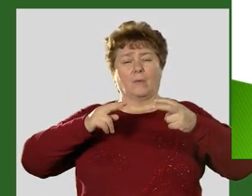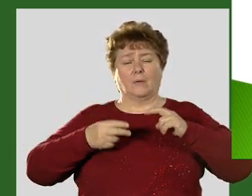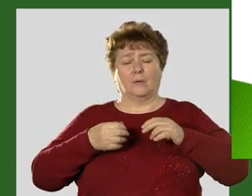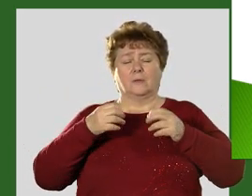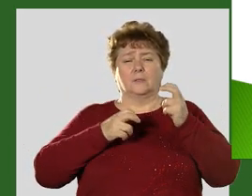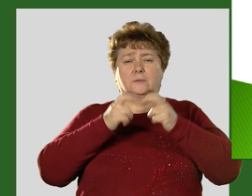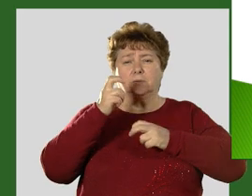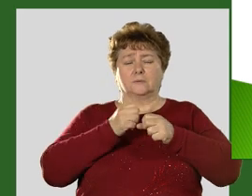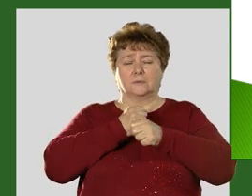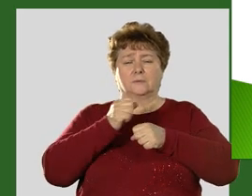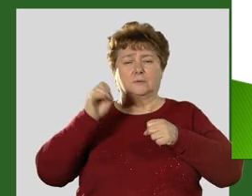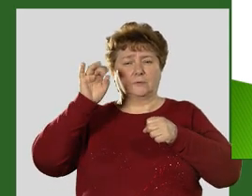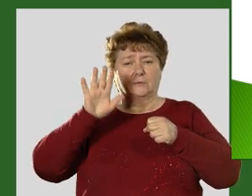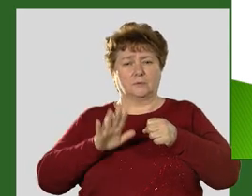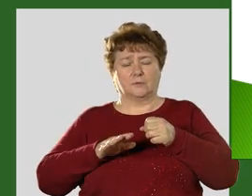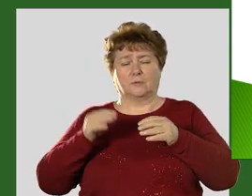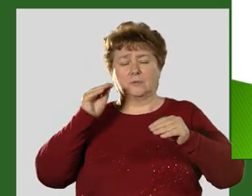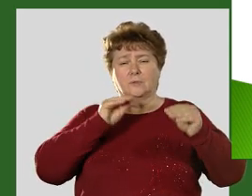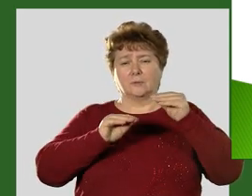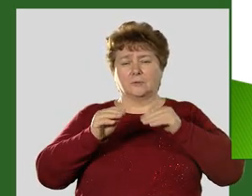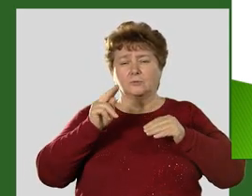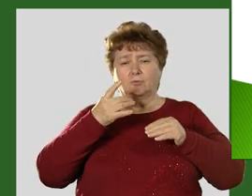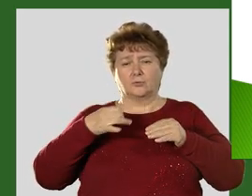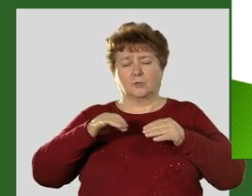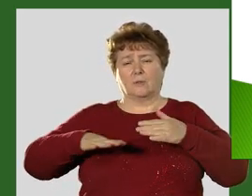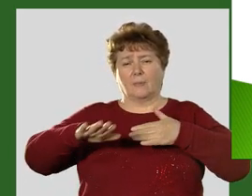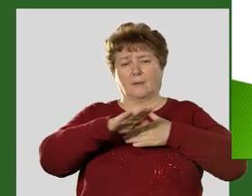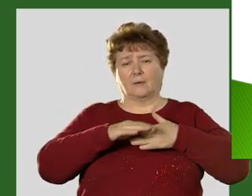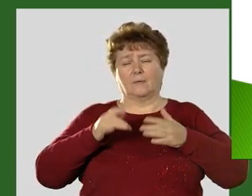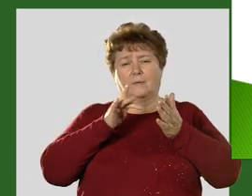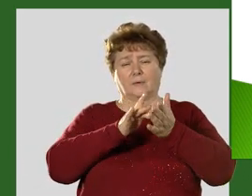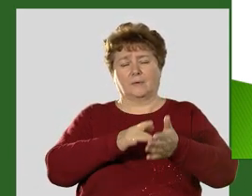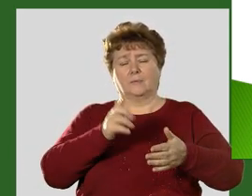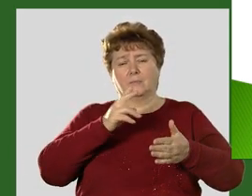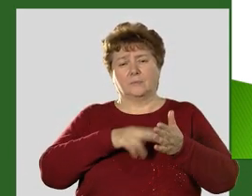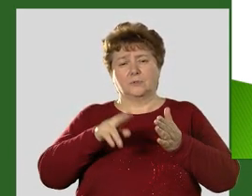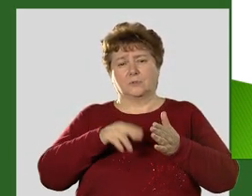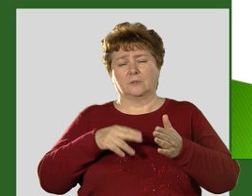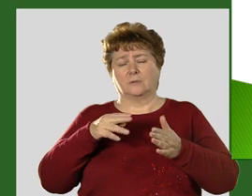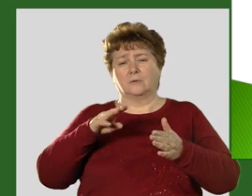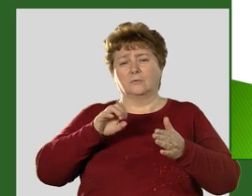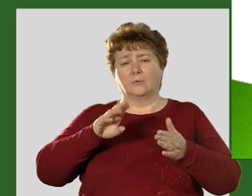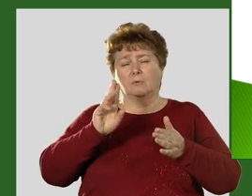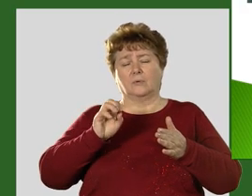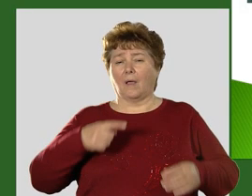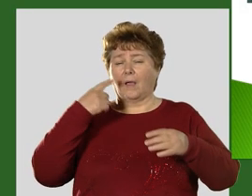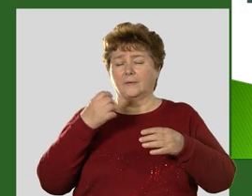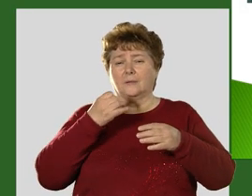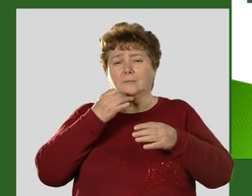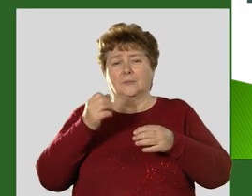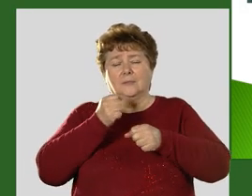Заводы, производящие стекло, в основном размещены в Чуйской долине и в городах Бишкек и Токмок. Одним